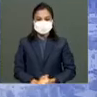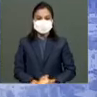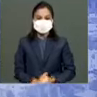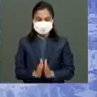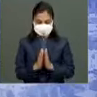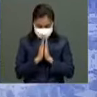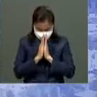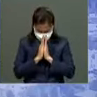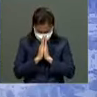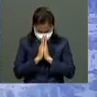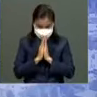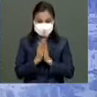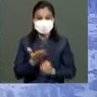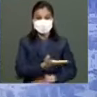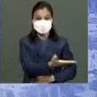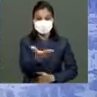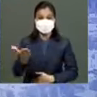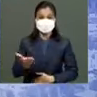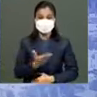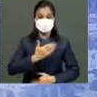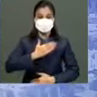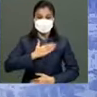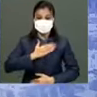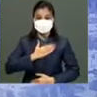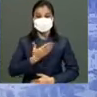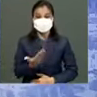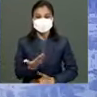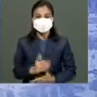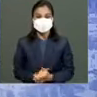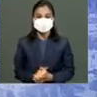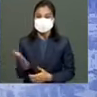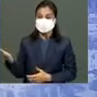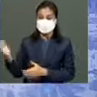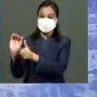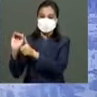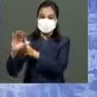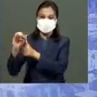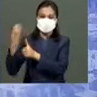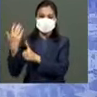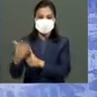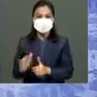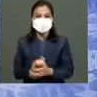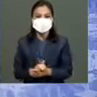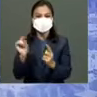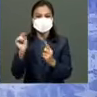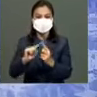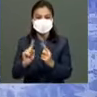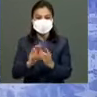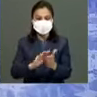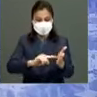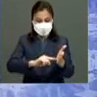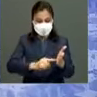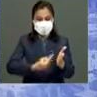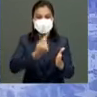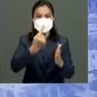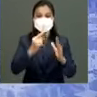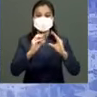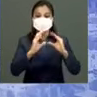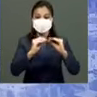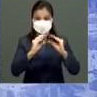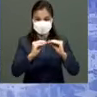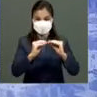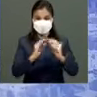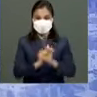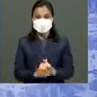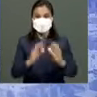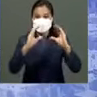ครับสวัสดีครับพี่น้องประชาชนครับกับผมอย่างที่น้องฟลุ๊กว่านะครับวันนี้เป็นวันแรกที่มีการประชุม